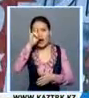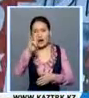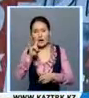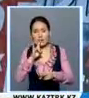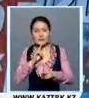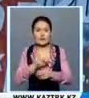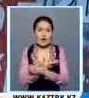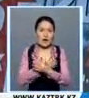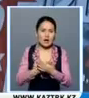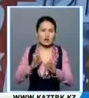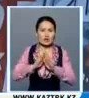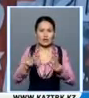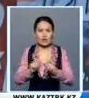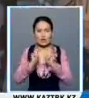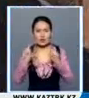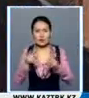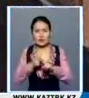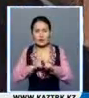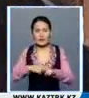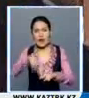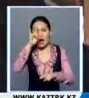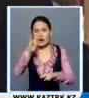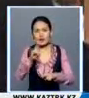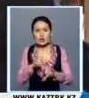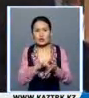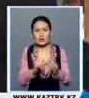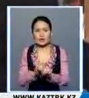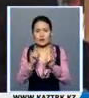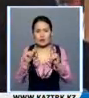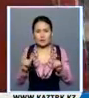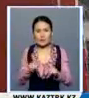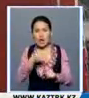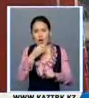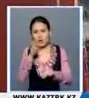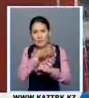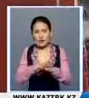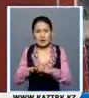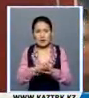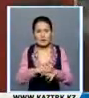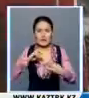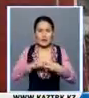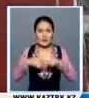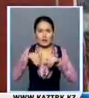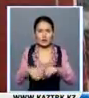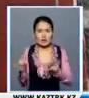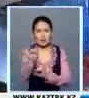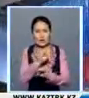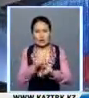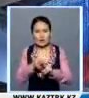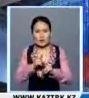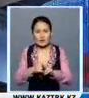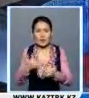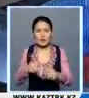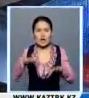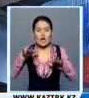көрікті мекендерімізді дәріптеп қайтты. Бір өкініштісі, отандық туризмді дамыту қай мемлекетте болмасын қазір өткір мәселеге айналып тұр. Өйткені